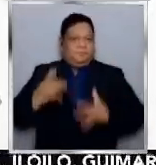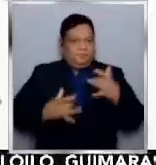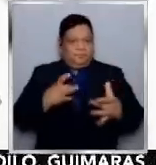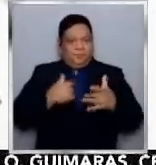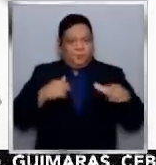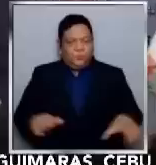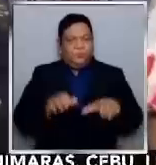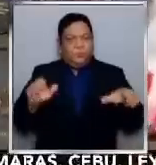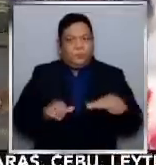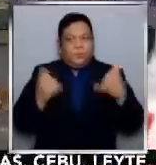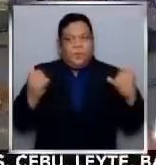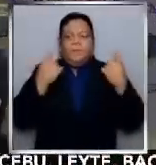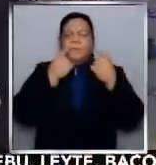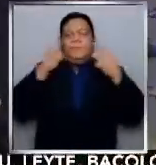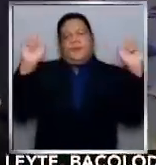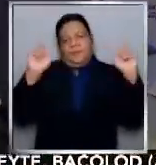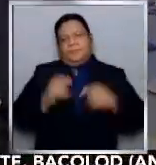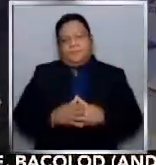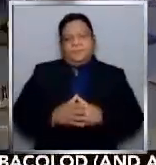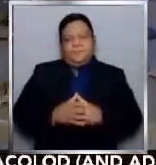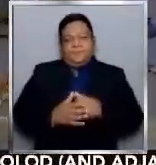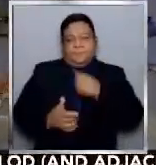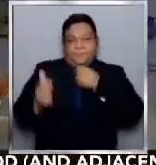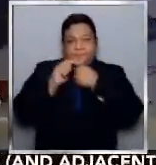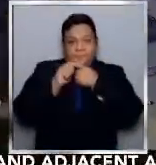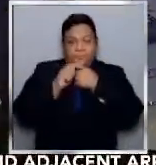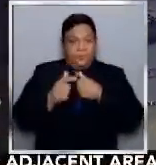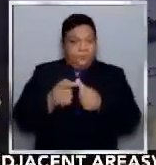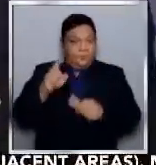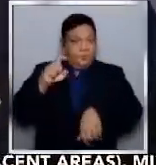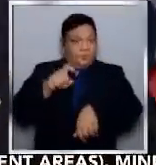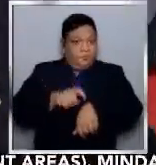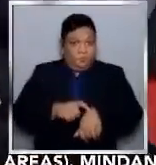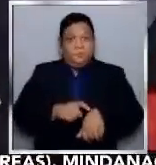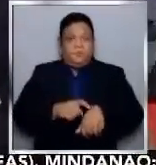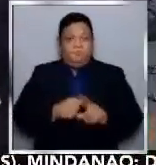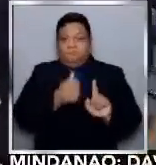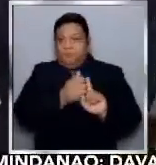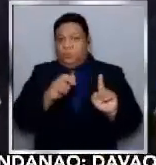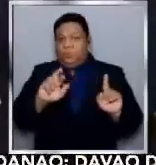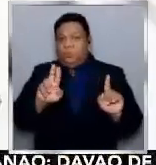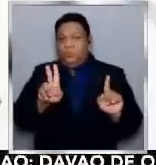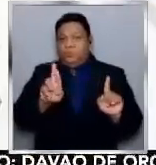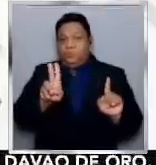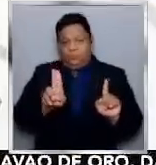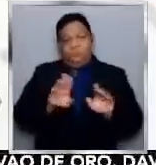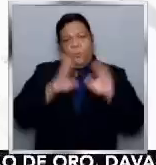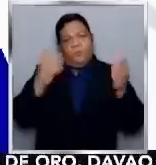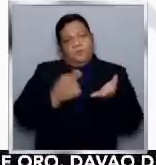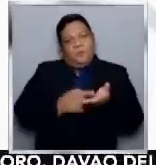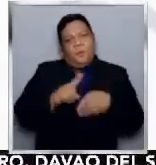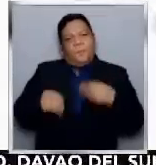finally, nakita ko na siya. Sa kauna-unahang pagkakataon, naging open si Ruru tungkol kay Bianca Umali. Ano mo ba